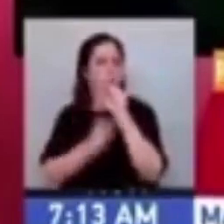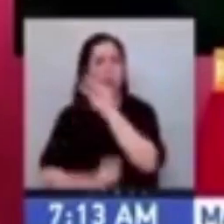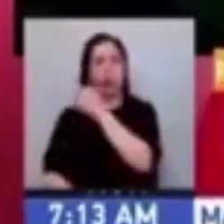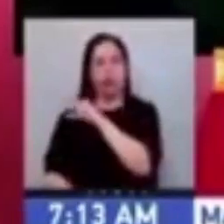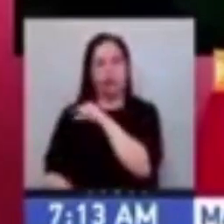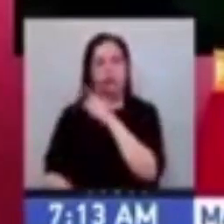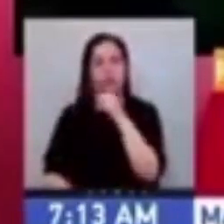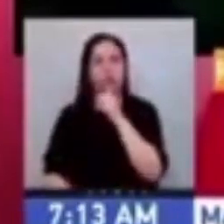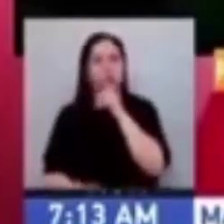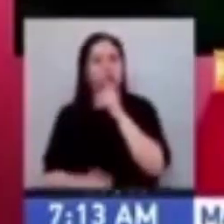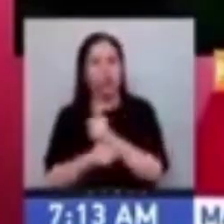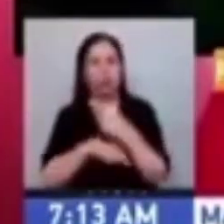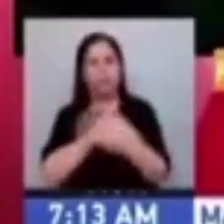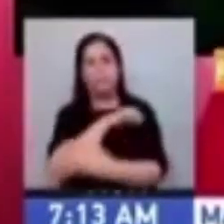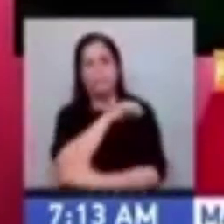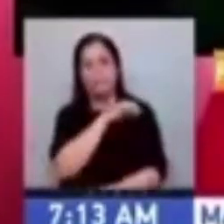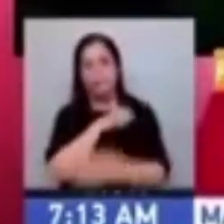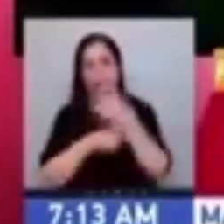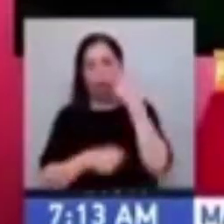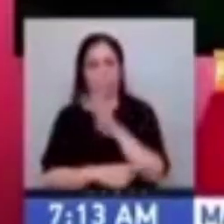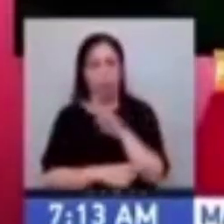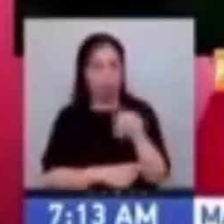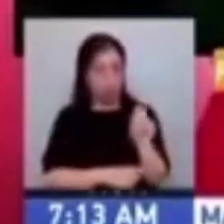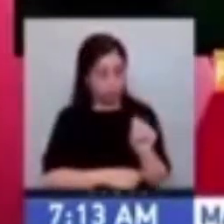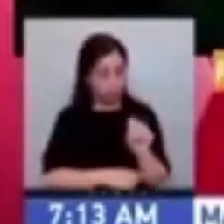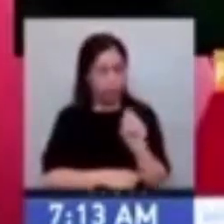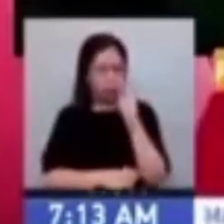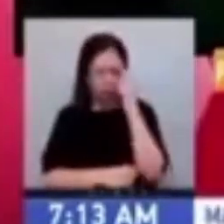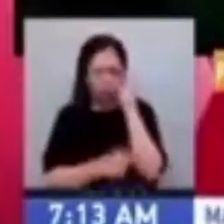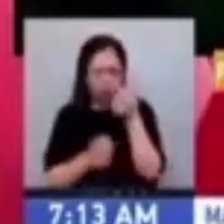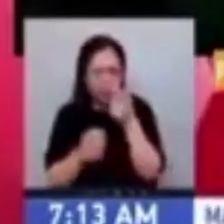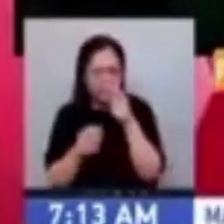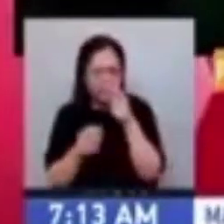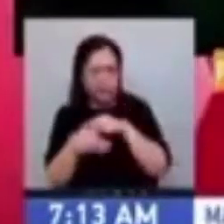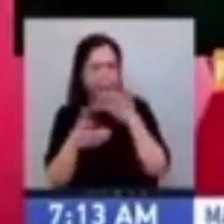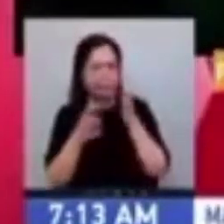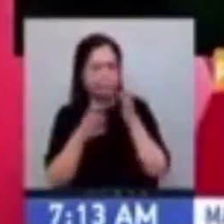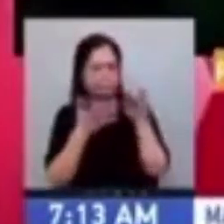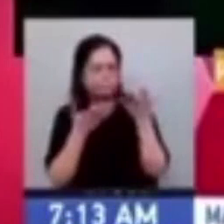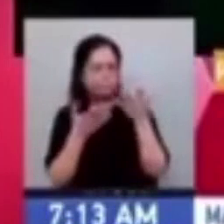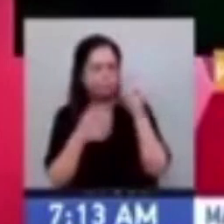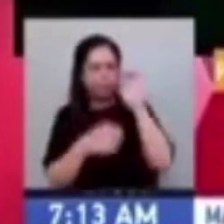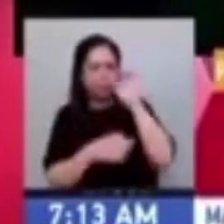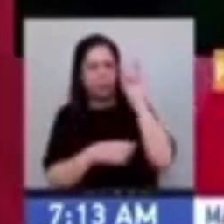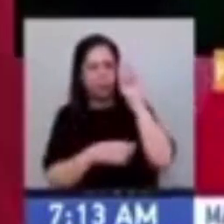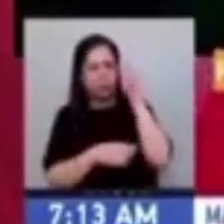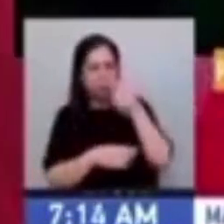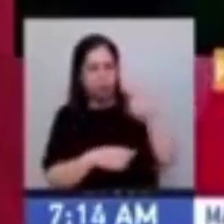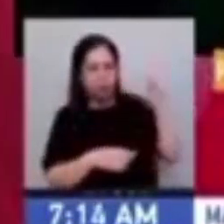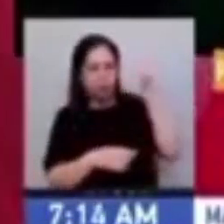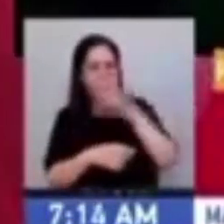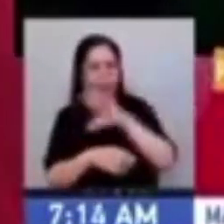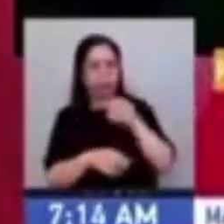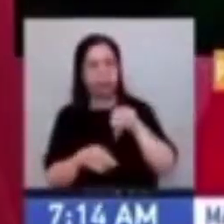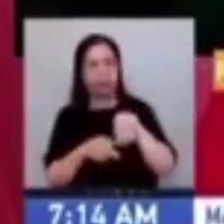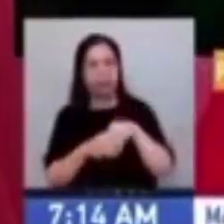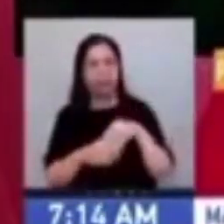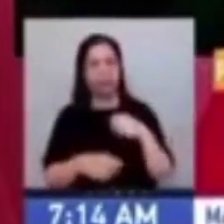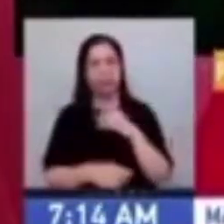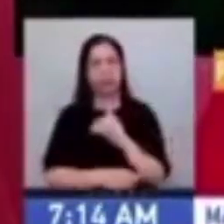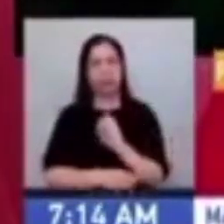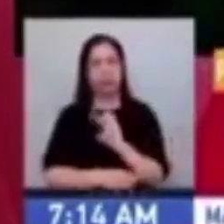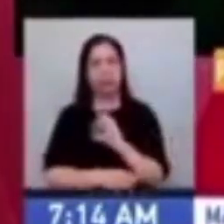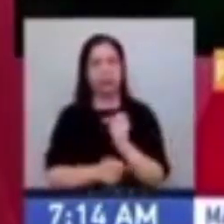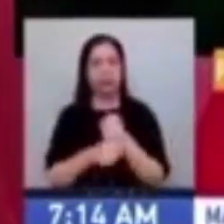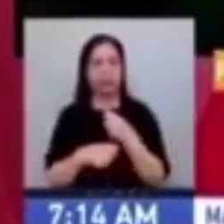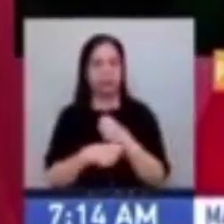po para sa 4Ps. So humihingi lang po ng konti panahon si Secretary Erwin Tulfo at ang mga kawani po ng DSWD para magawa po